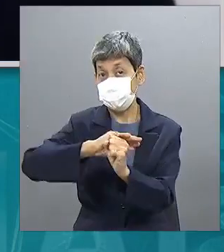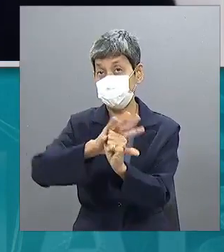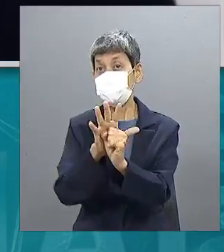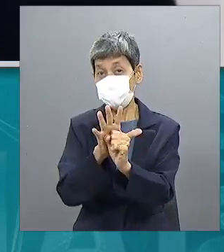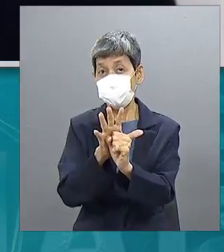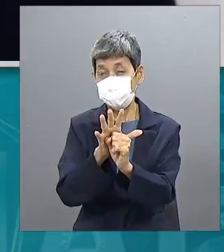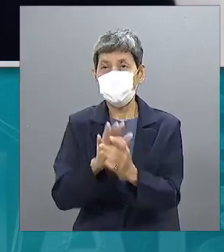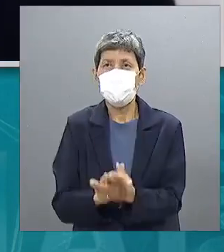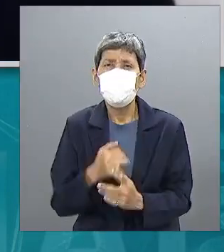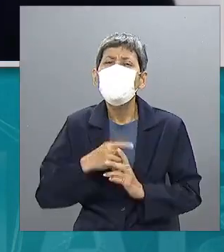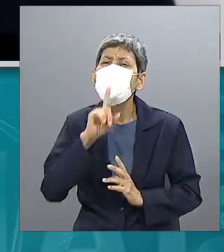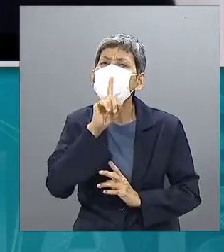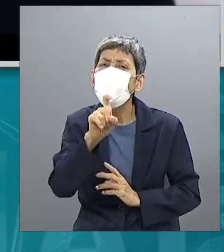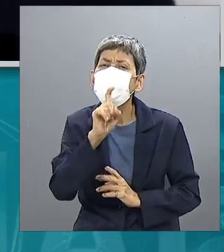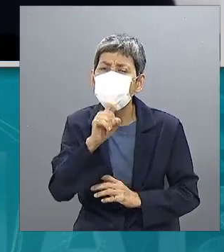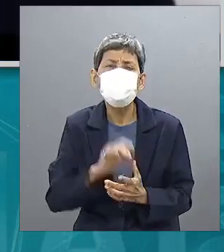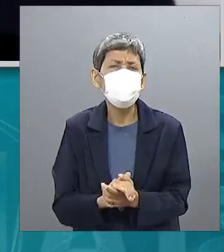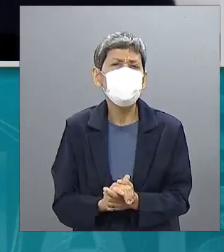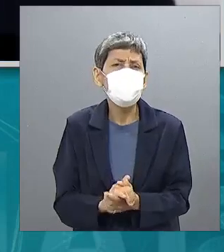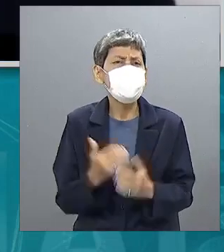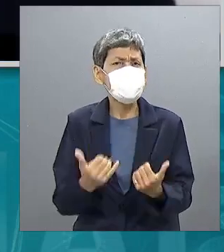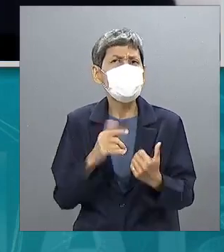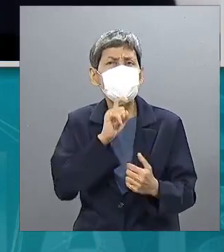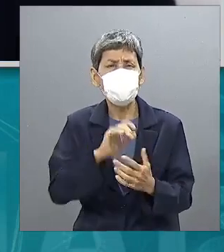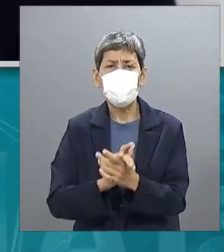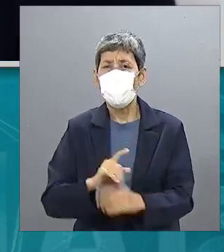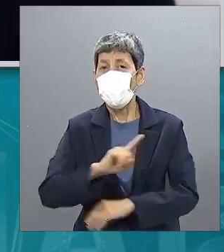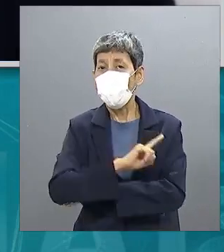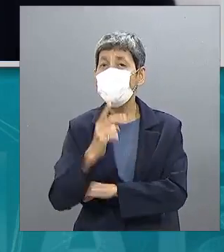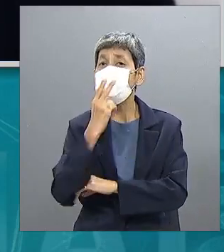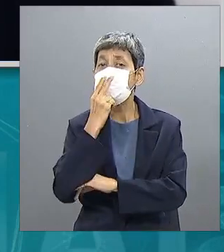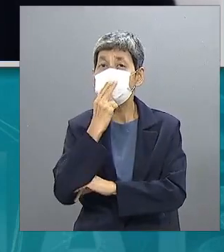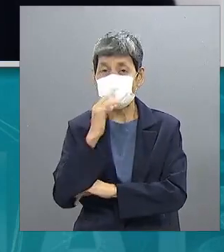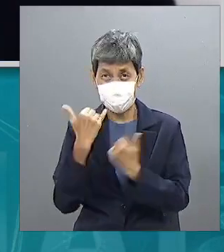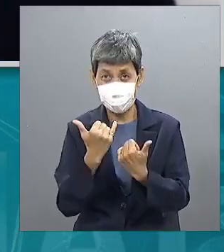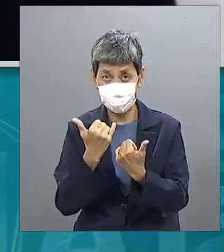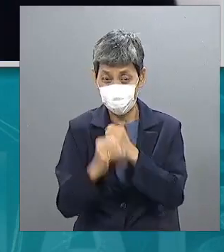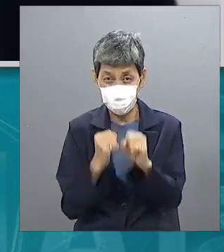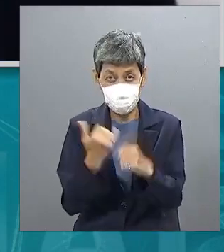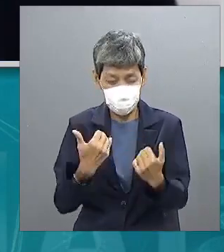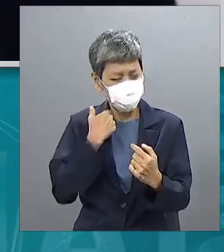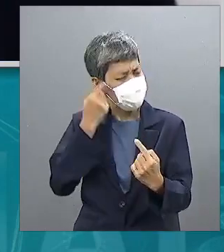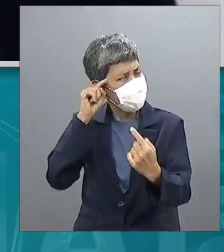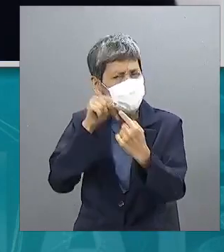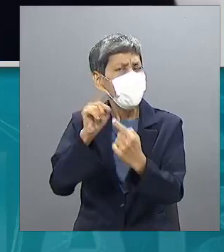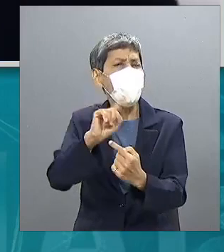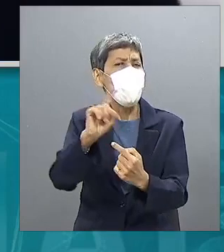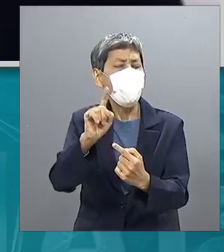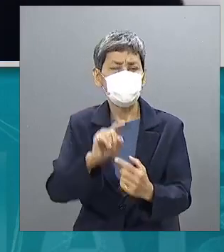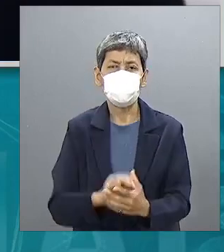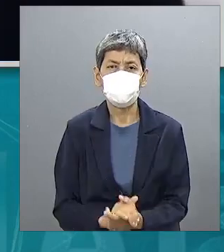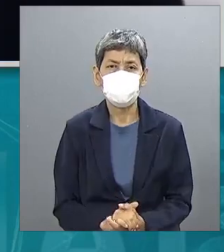ถามถึงเป้าหมายสักนิดนึงนะคะสำหรับวันงดสูบบุหรี่โลกในปีนี้ค่ะเรามีเป้าหมายเป็นอย่างไรบ้างคะ